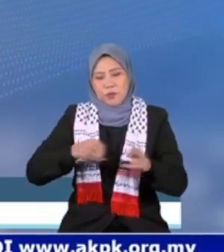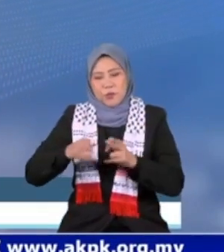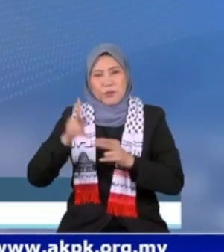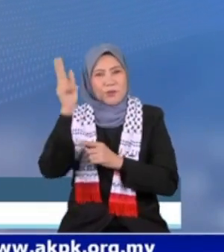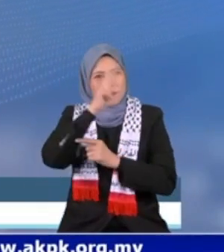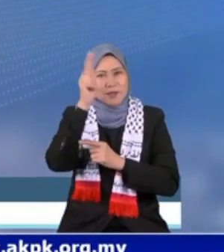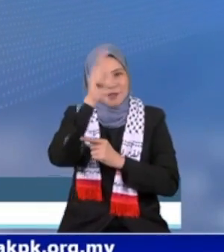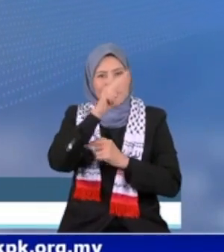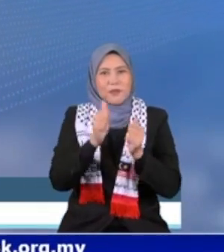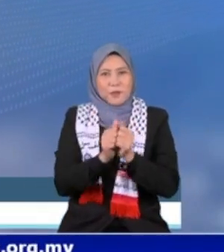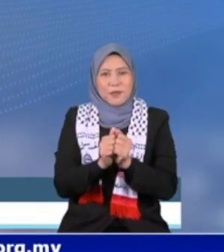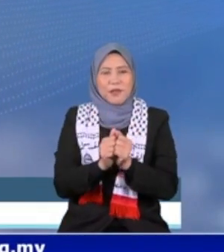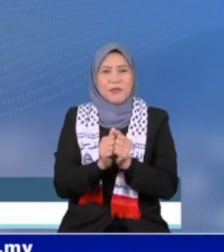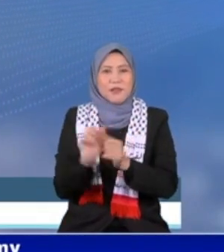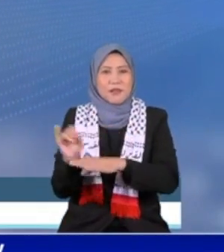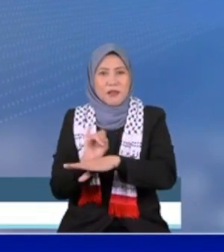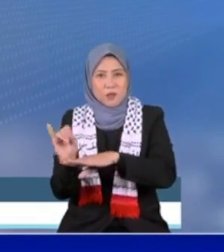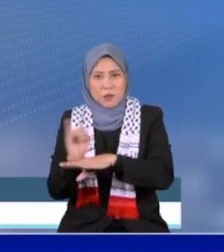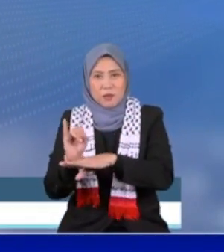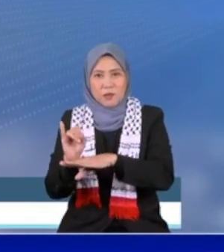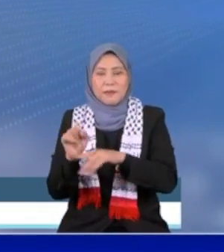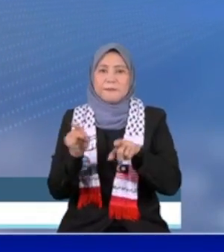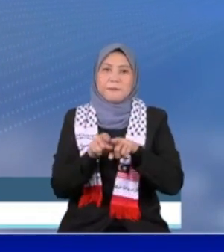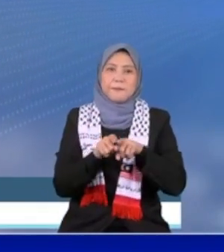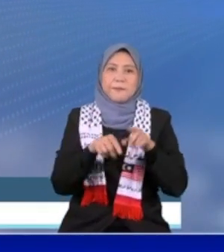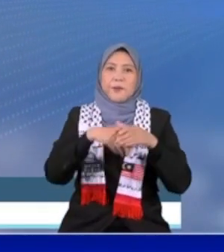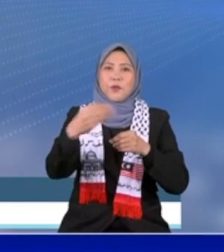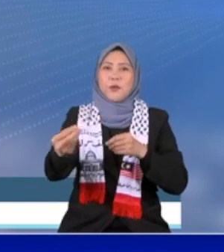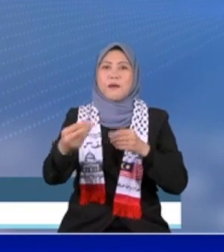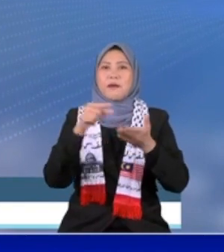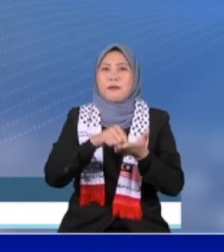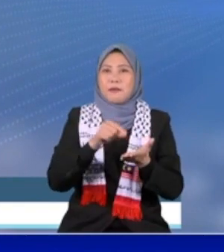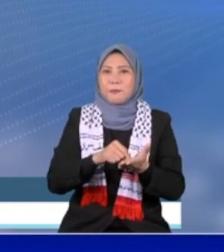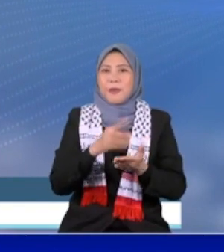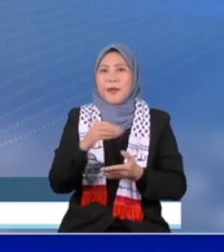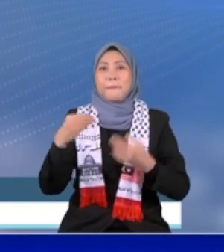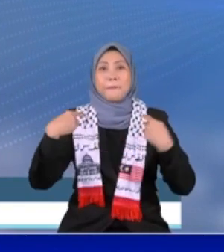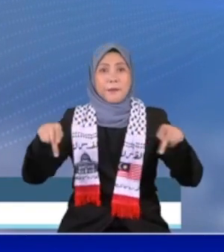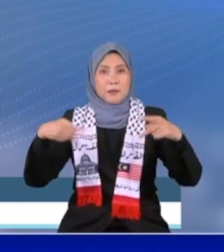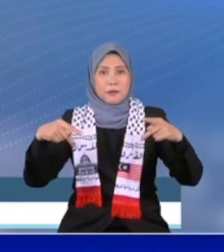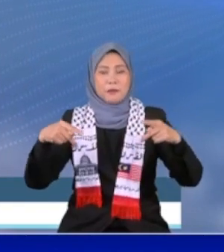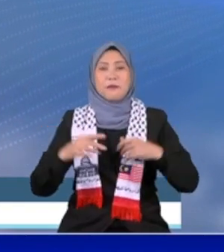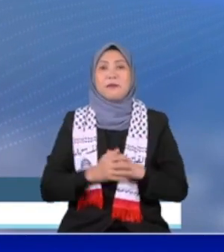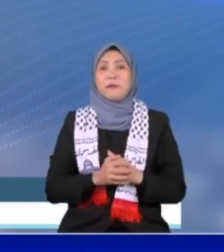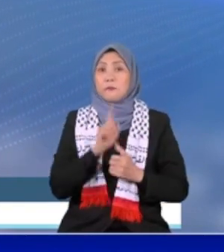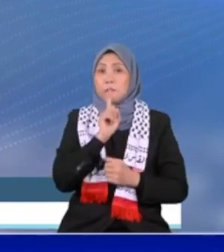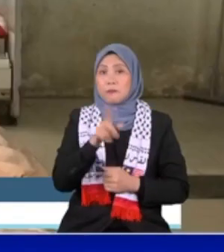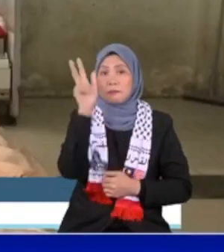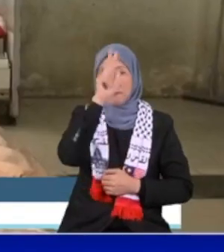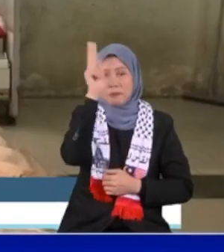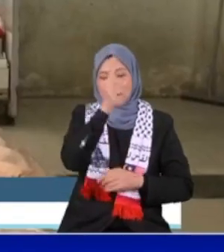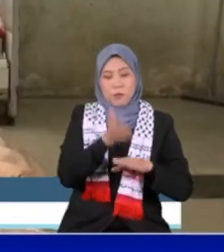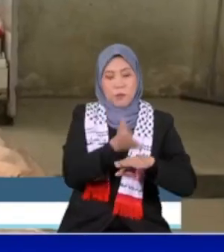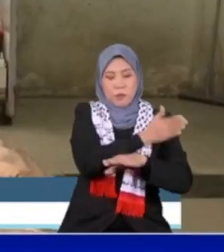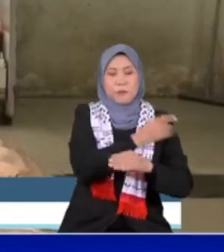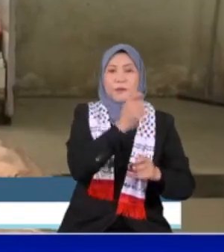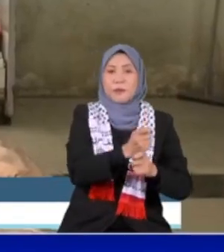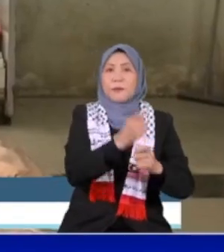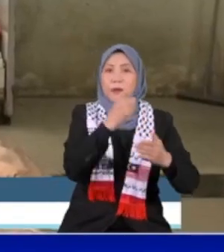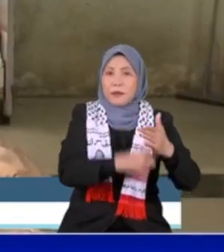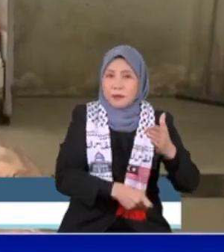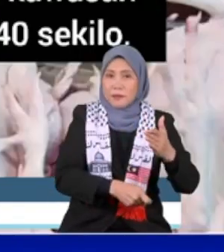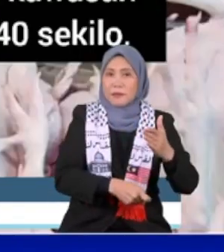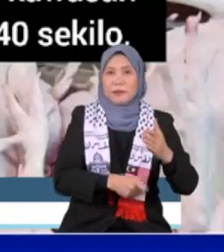urus kerajaan bersama pemain industri seperti pengeluar ayam dan pasar meskipun kerajaan sebelum ini menetapkan harga